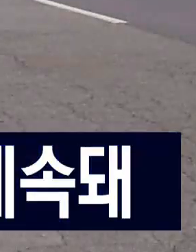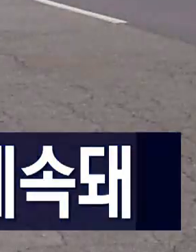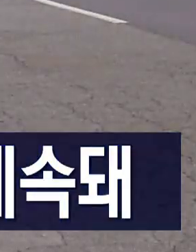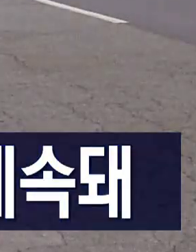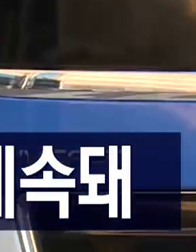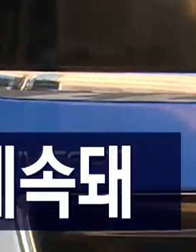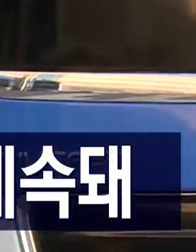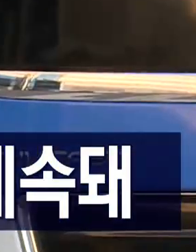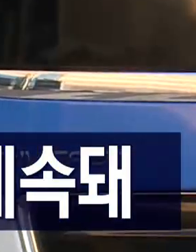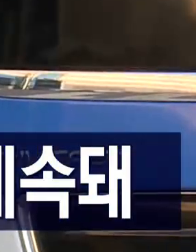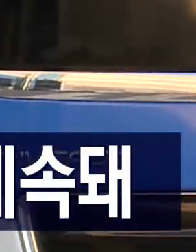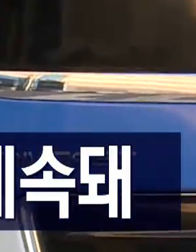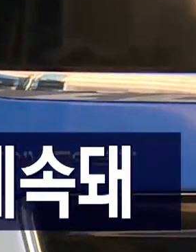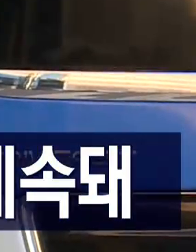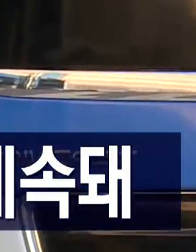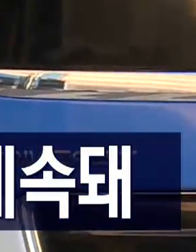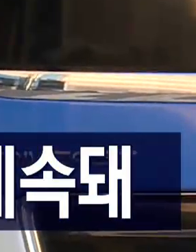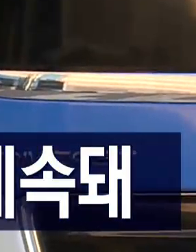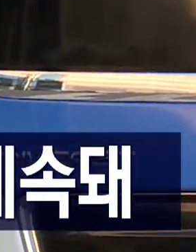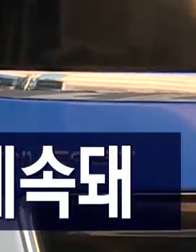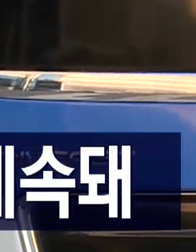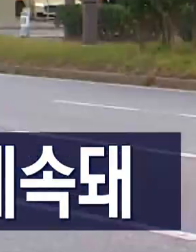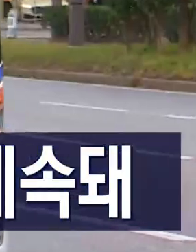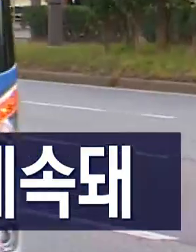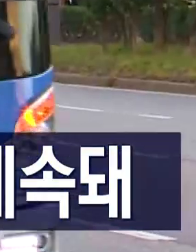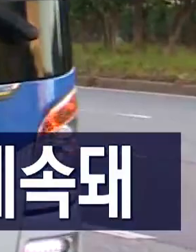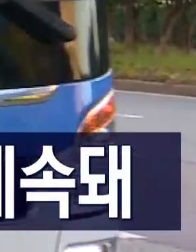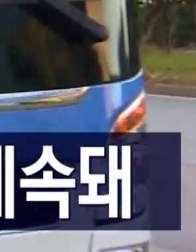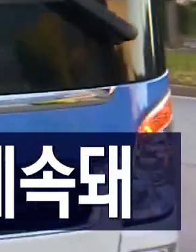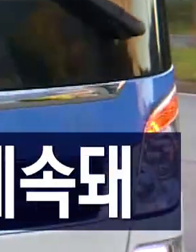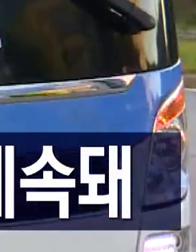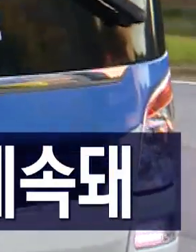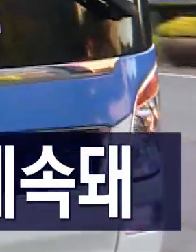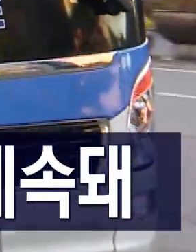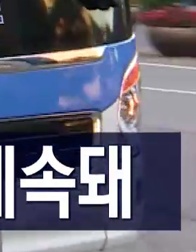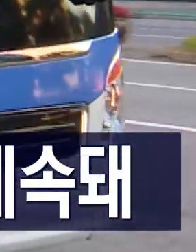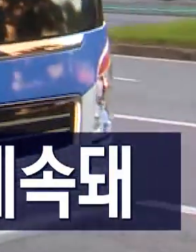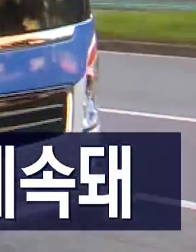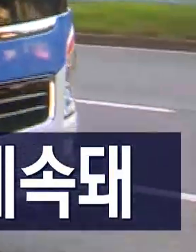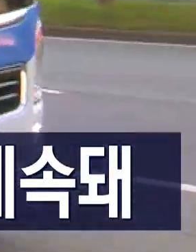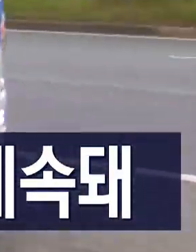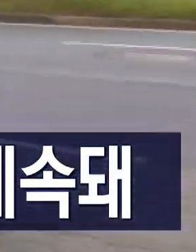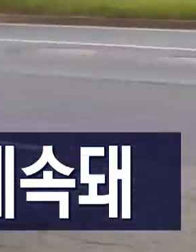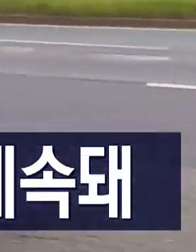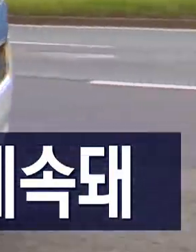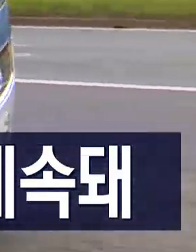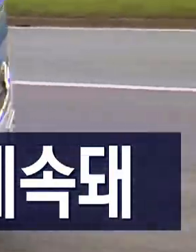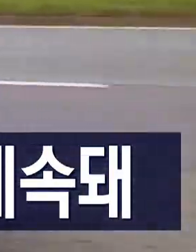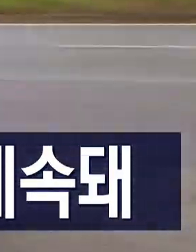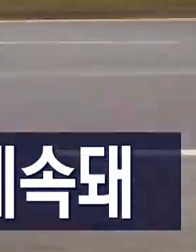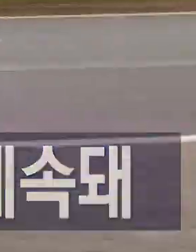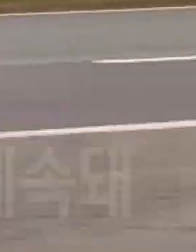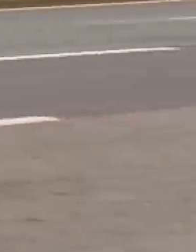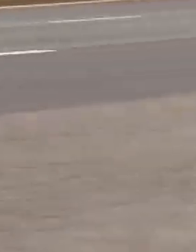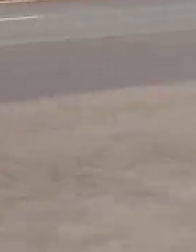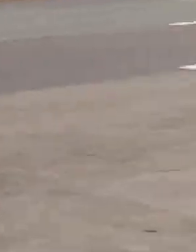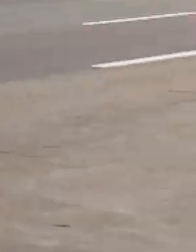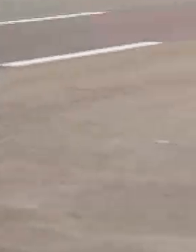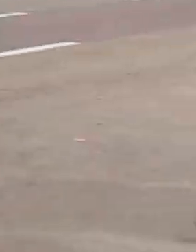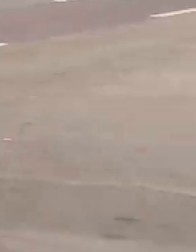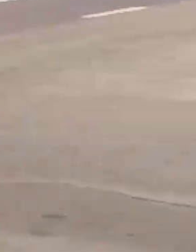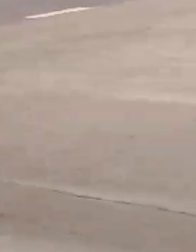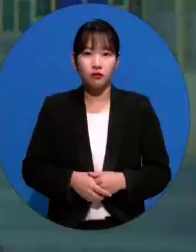북부 시내버스 파업으로 시민 불편이 사흘째 이어지고 있습니다. 주말과 휴일에는 긴급 투입된 차량 대수도 더